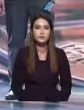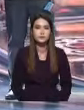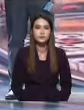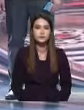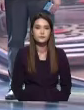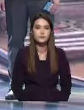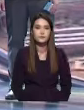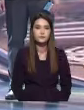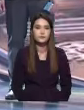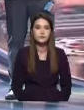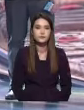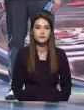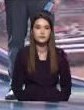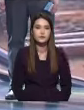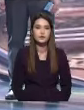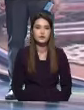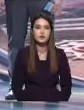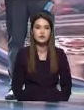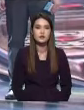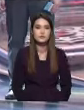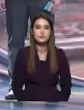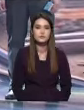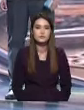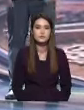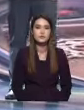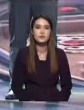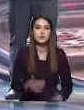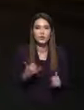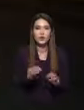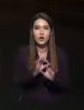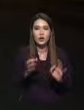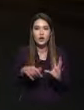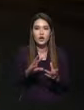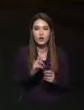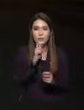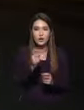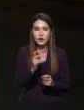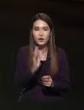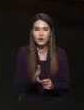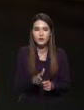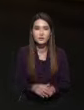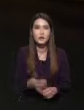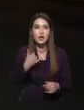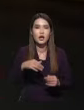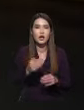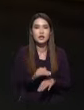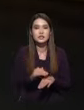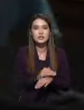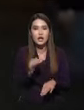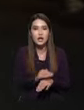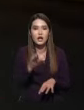мектептен нәтижесі. Бүгінгі марапат баршаңызға тағы да құтты болсын. Бітірген түлектеріміздің